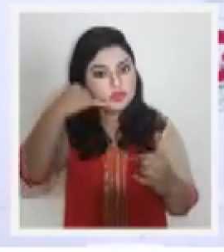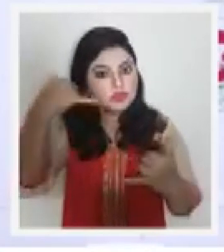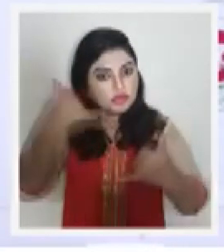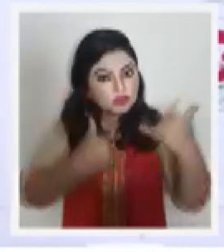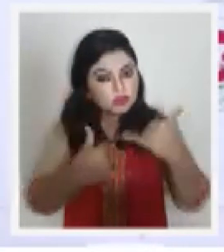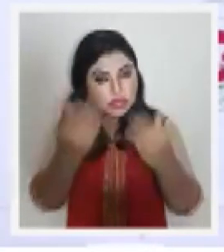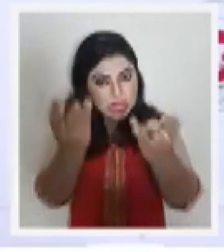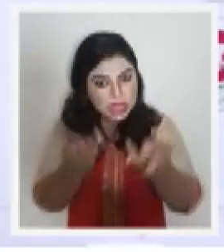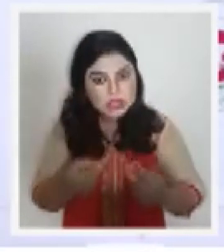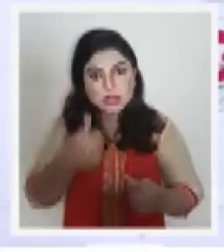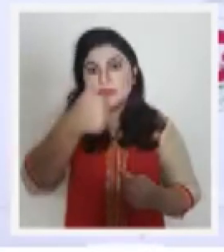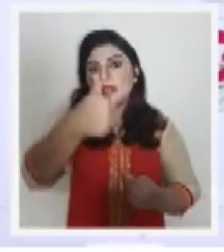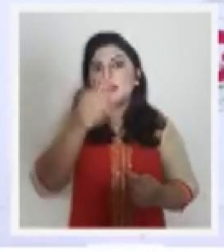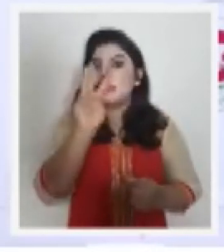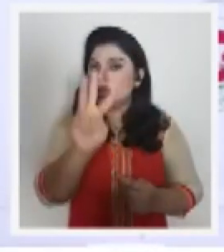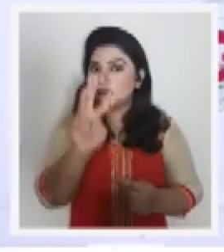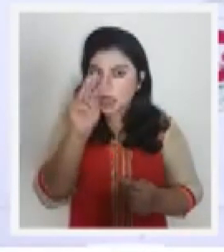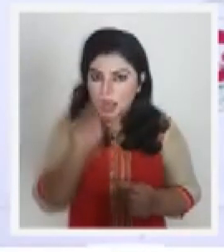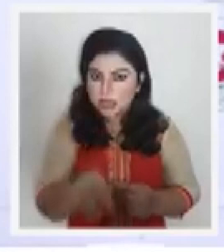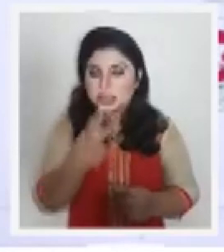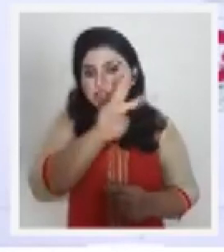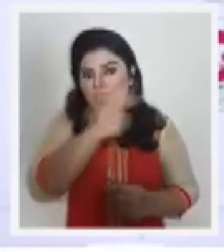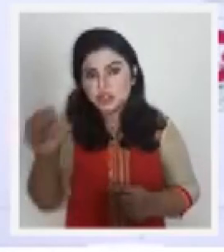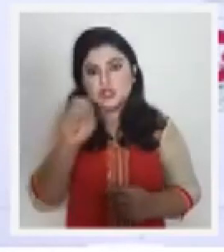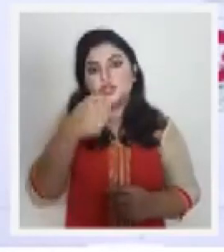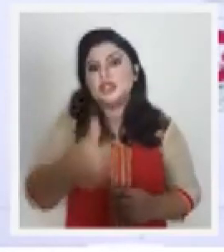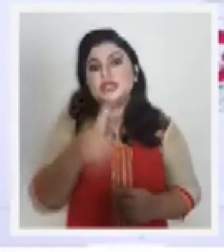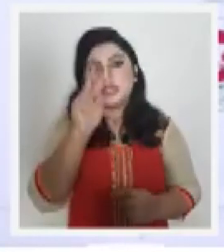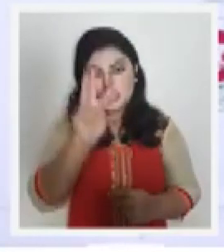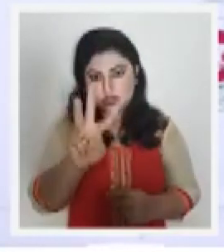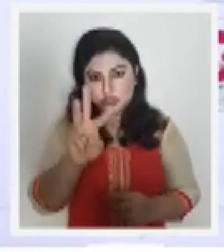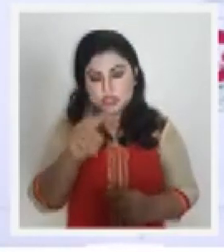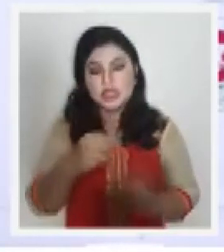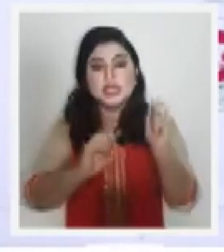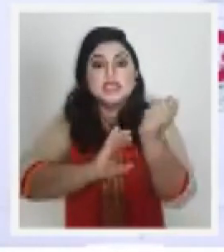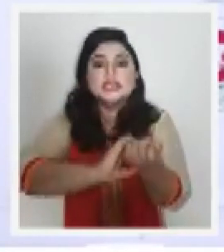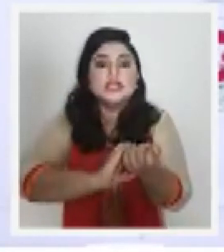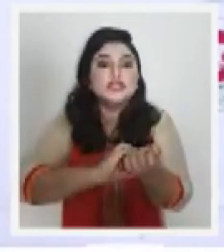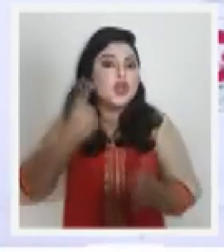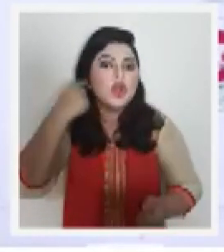ফোন কলের তথ্য, হটলাইনে 24 ঘন্টায় ফোন কলের সংখ্যা